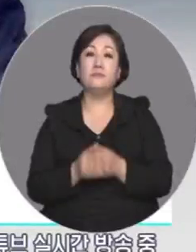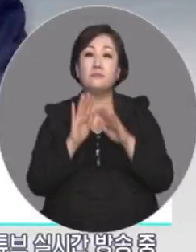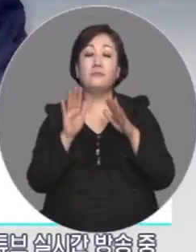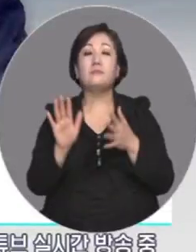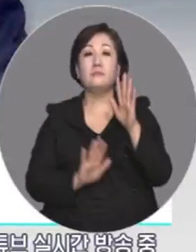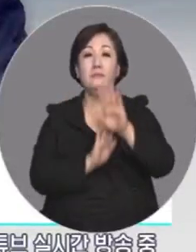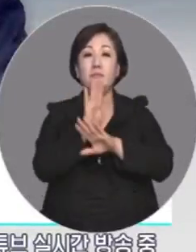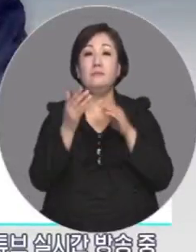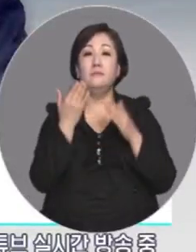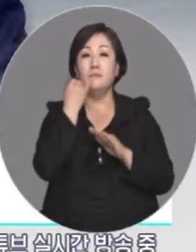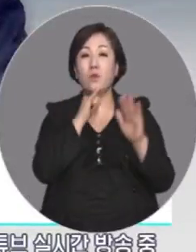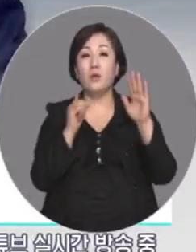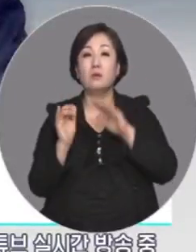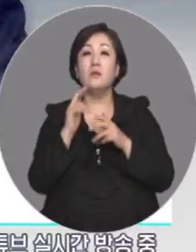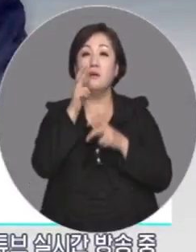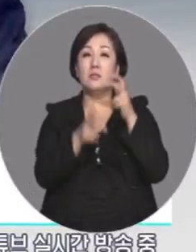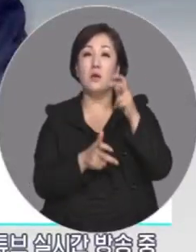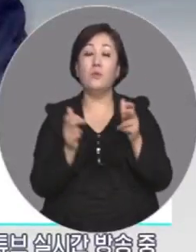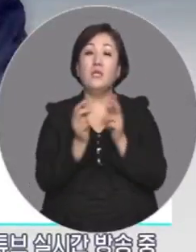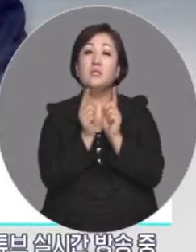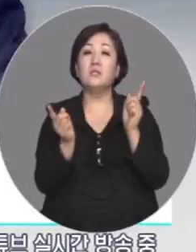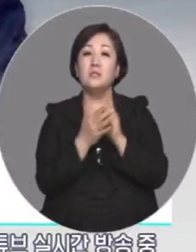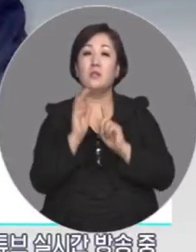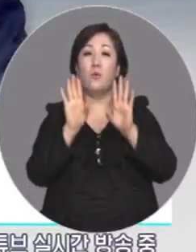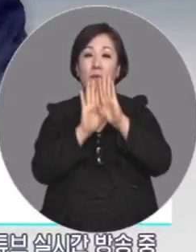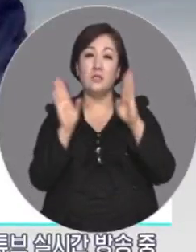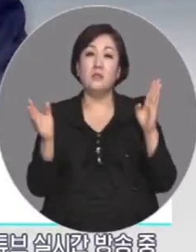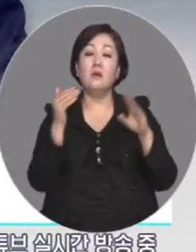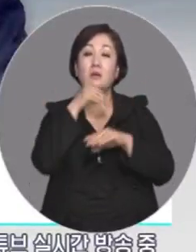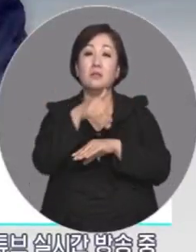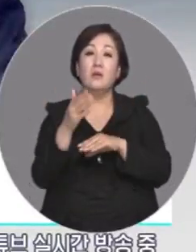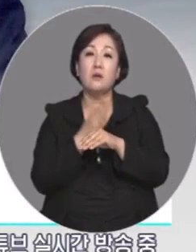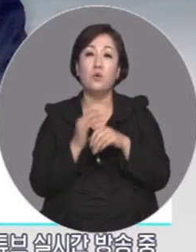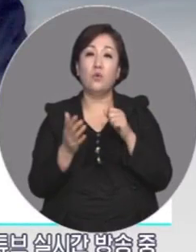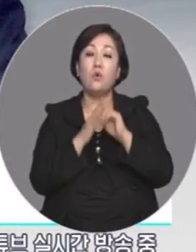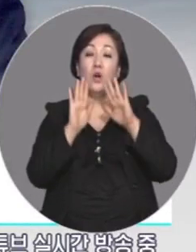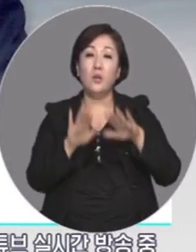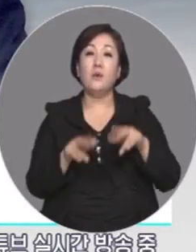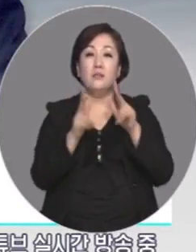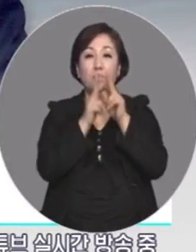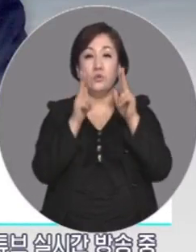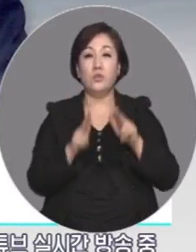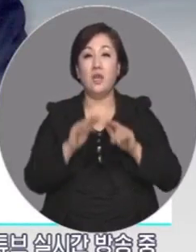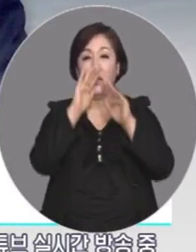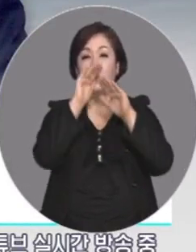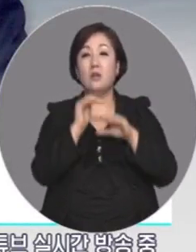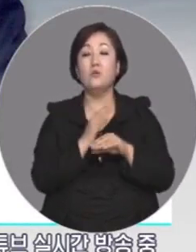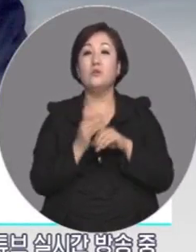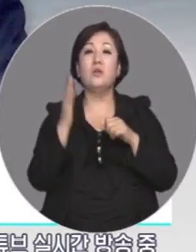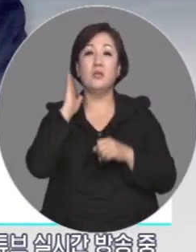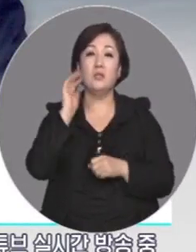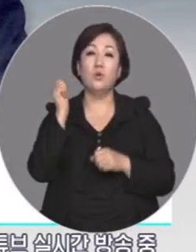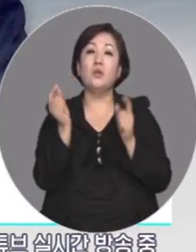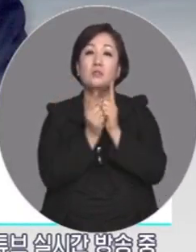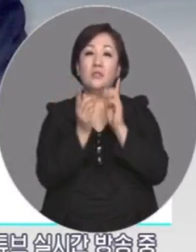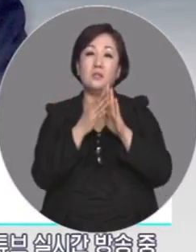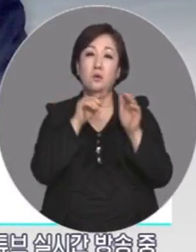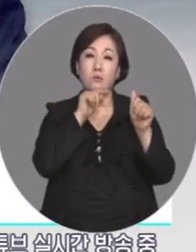울산의 부유식 해상풍력 사업이 본격적으로 닻을 올렸습니다. 이번 주 시사진단에선 대통령